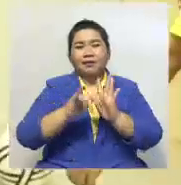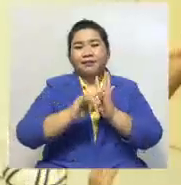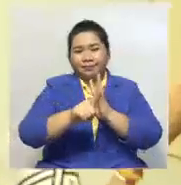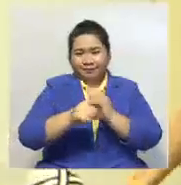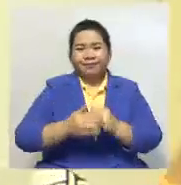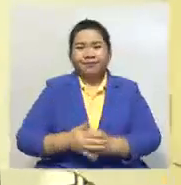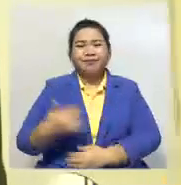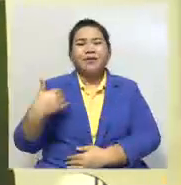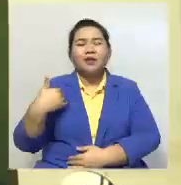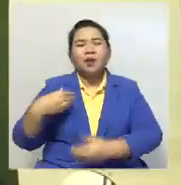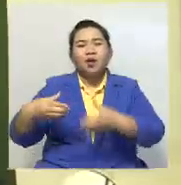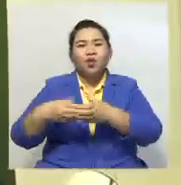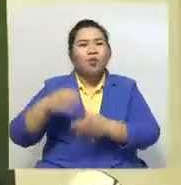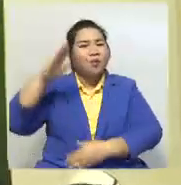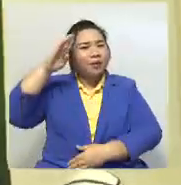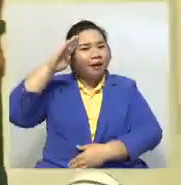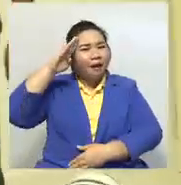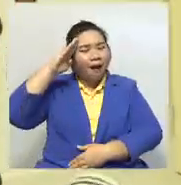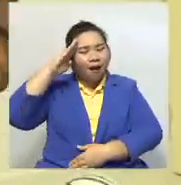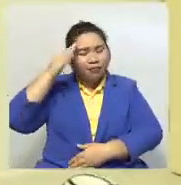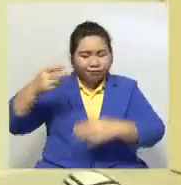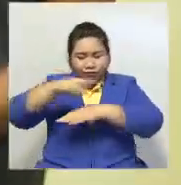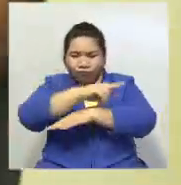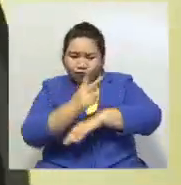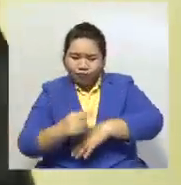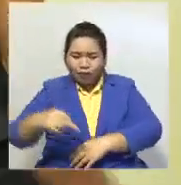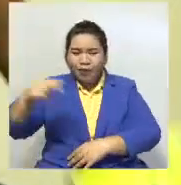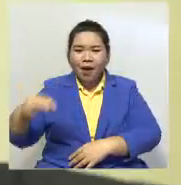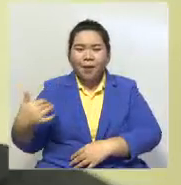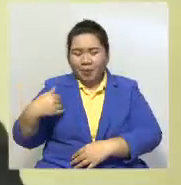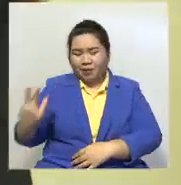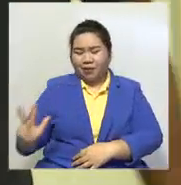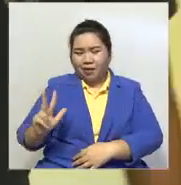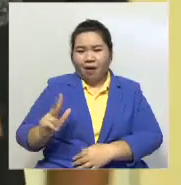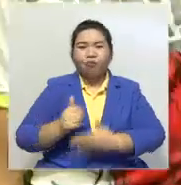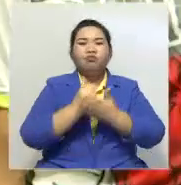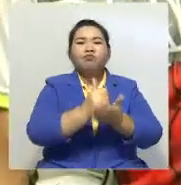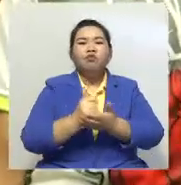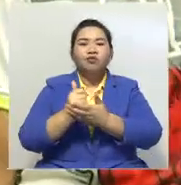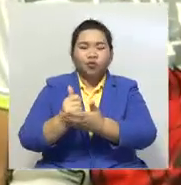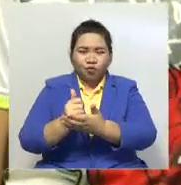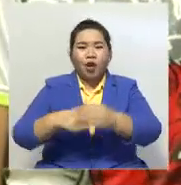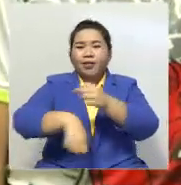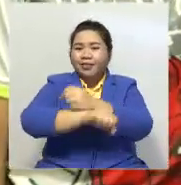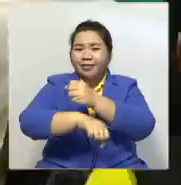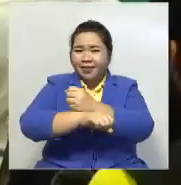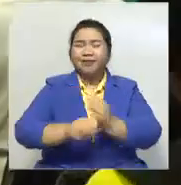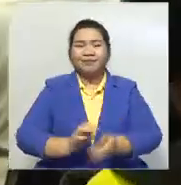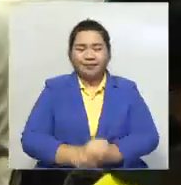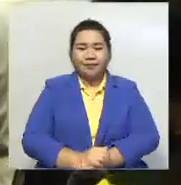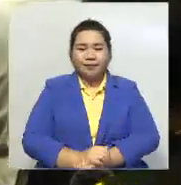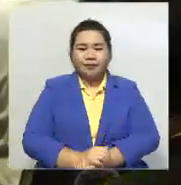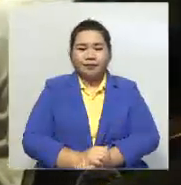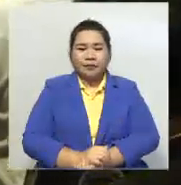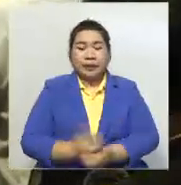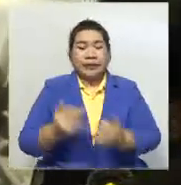และยังมีพี่หน่วยซิลอีก3คนที่ดูแลเด็กๆในถ้ำร่วมเตะฟุตบอลอย่างสนุกสนานครับ ส่วนการแถลงข่าวนะ